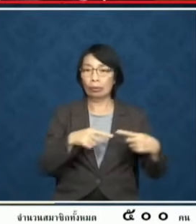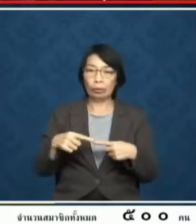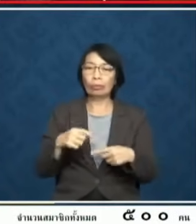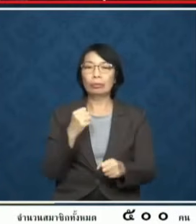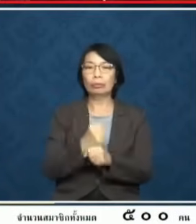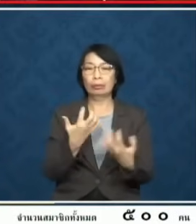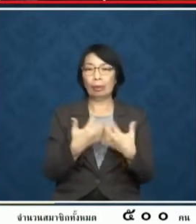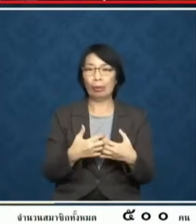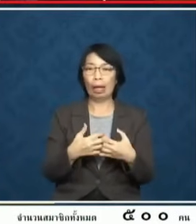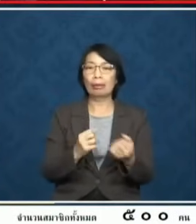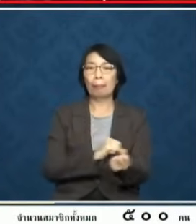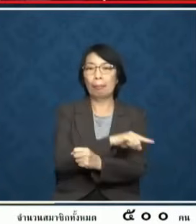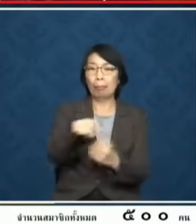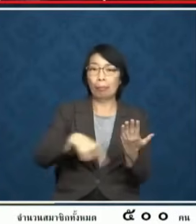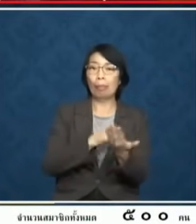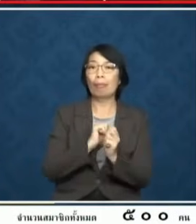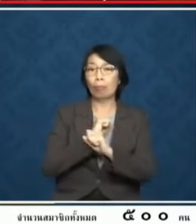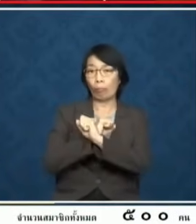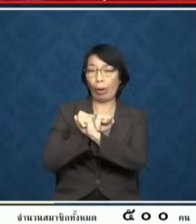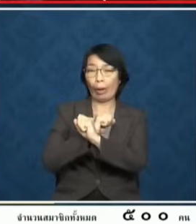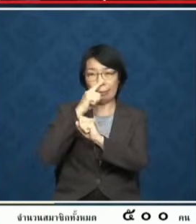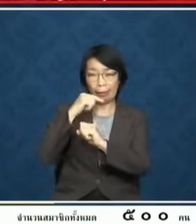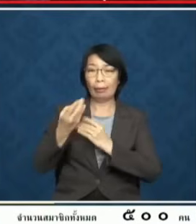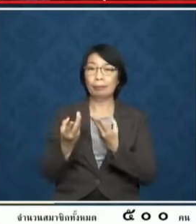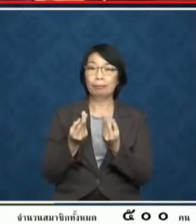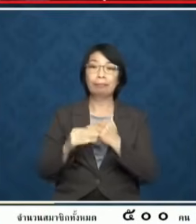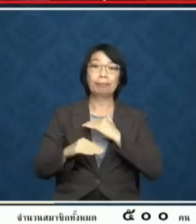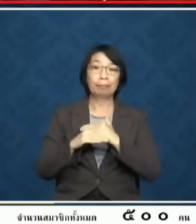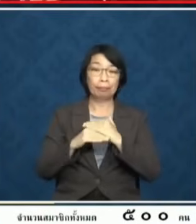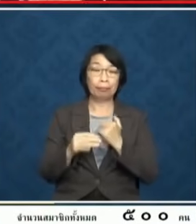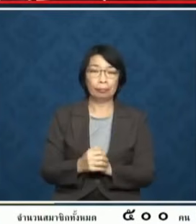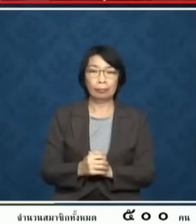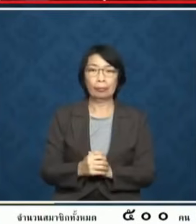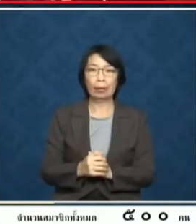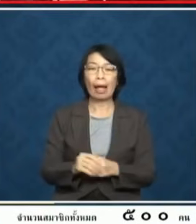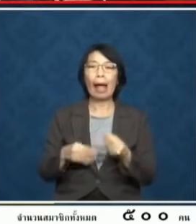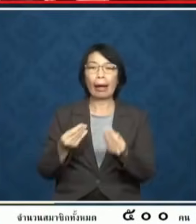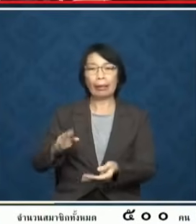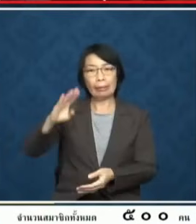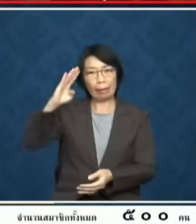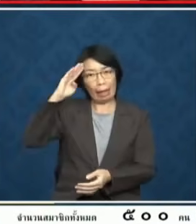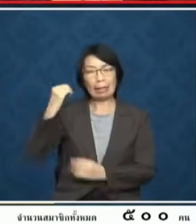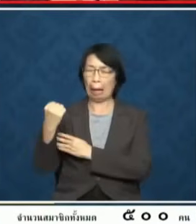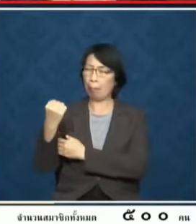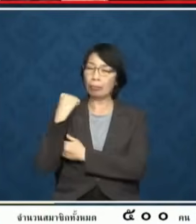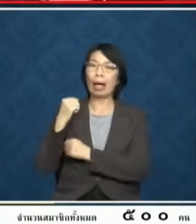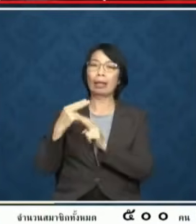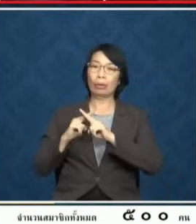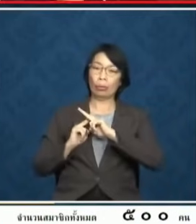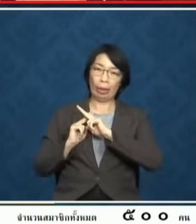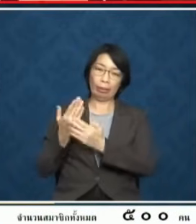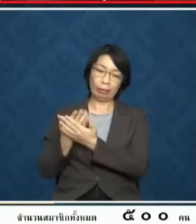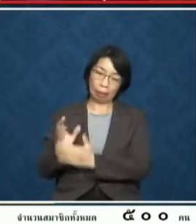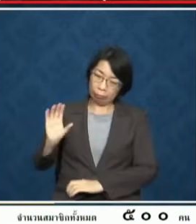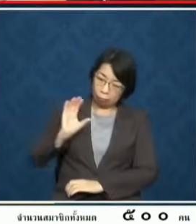อุตสาหกรรมป้องกันประเทศและการพลังงานทหารให้มีอำนาจในการเข้าไปร่วมลงทุน